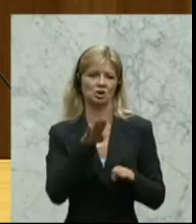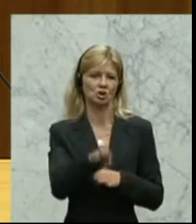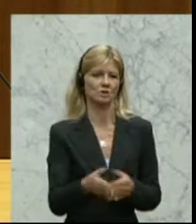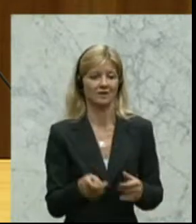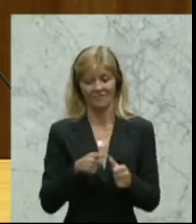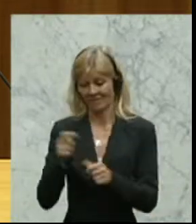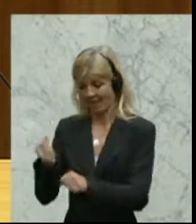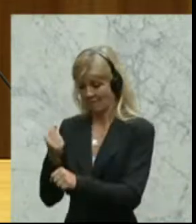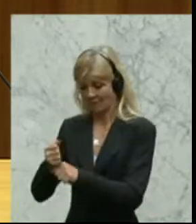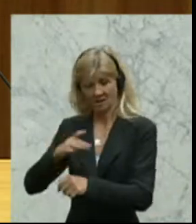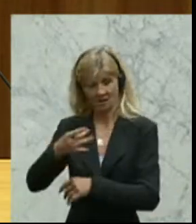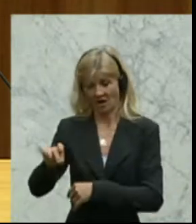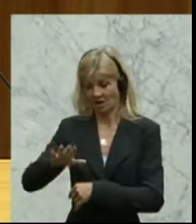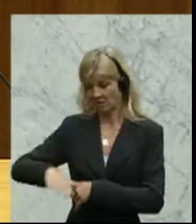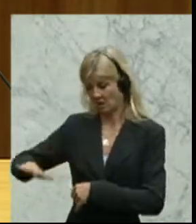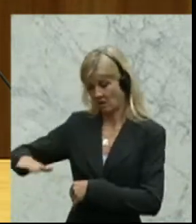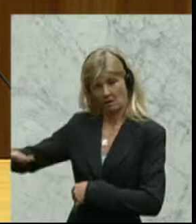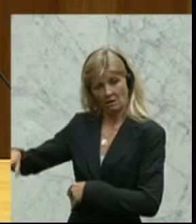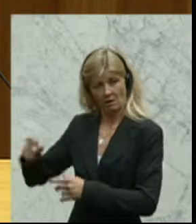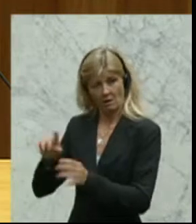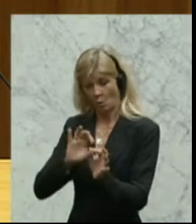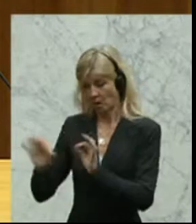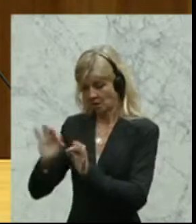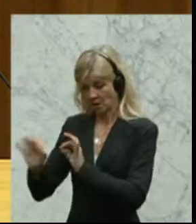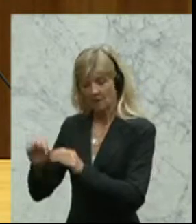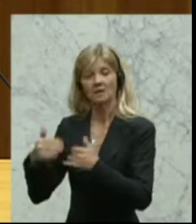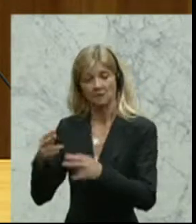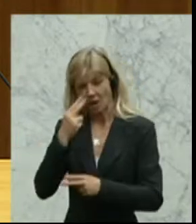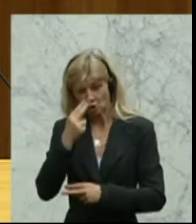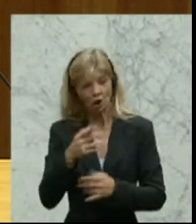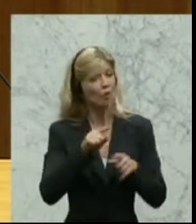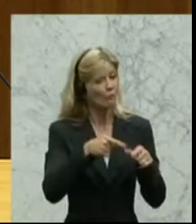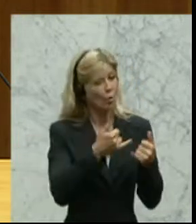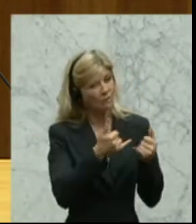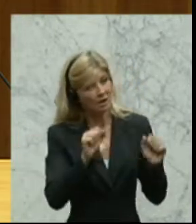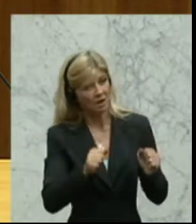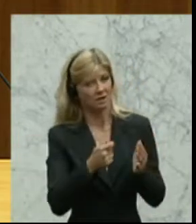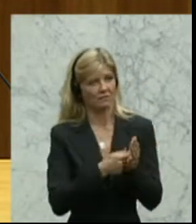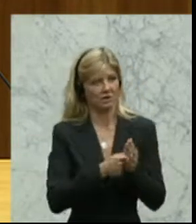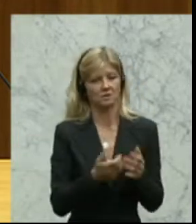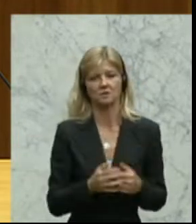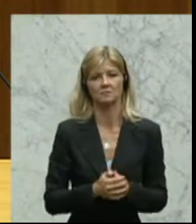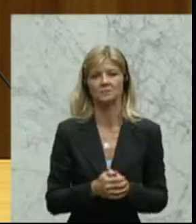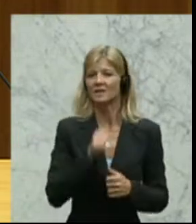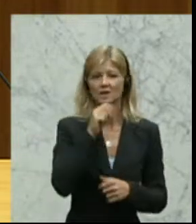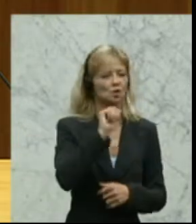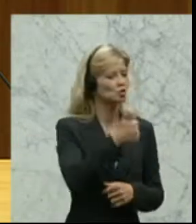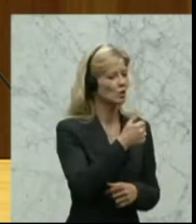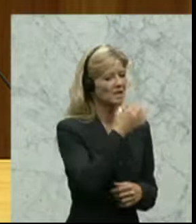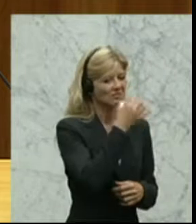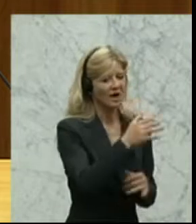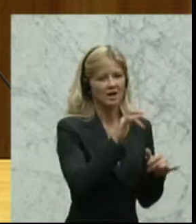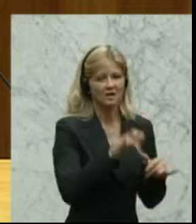schauen, und wie ist wo was zu finanzieren. Und wenn wir nicht zuerst an die Frage der Strukturreform gehen, werden wir uns